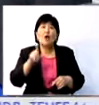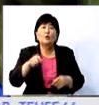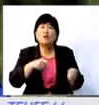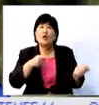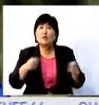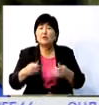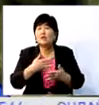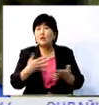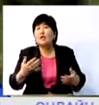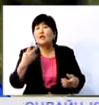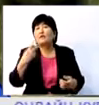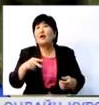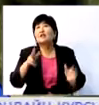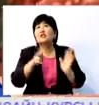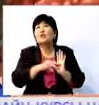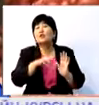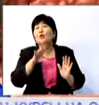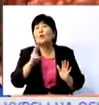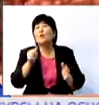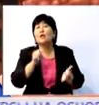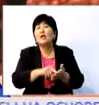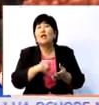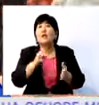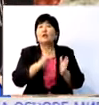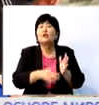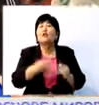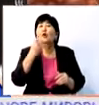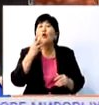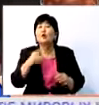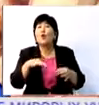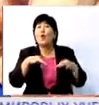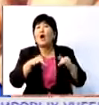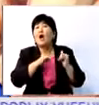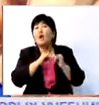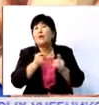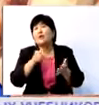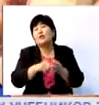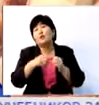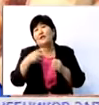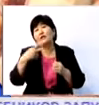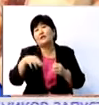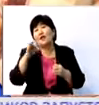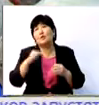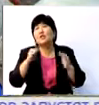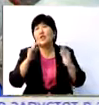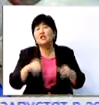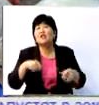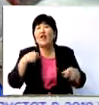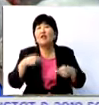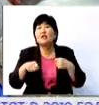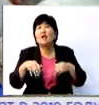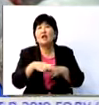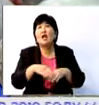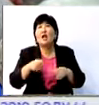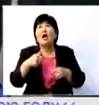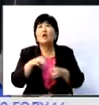привезли сельхозпродукции на 28 миллионов тенге на 93 автомашинах. Цены на 15-20% были ниже рыночных.